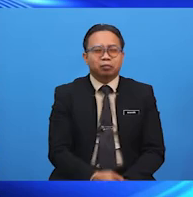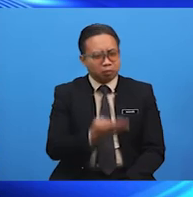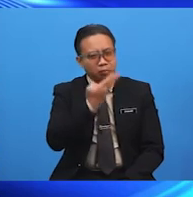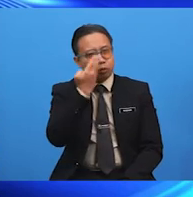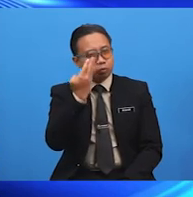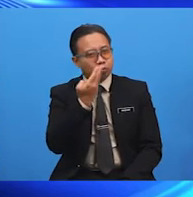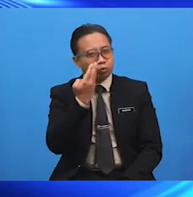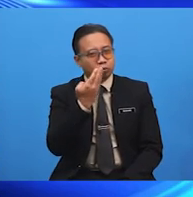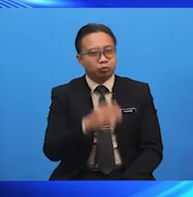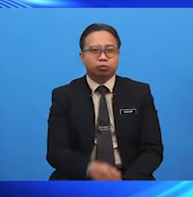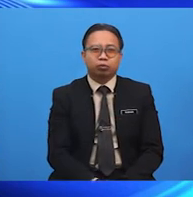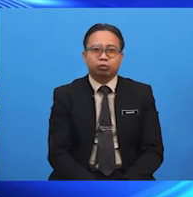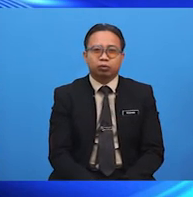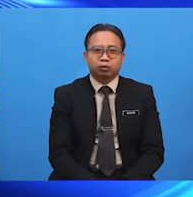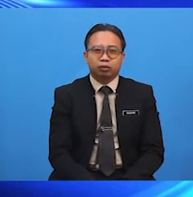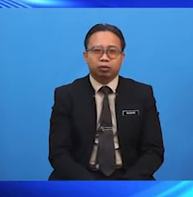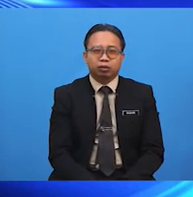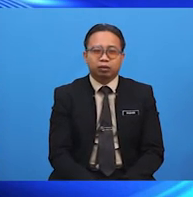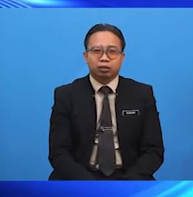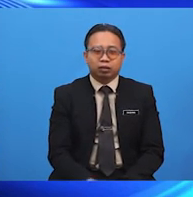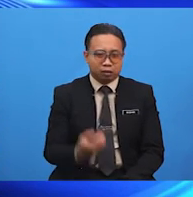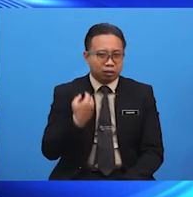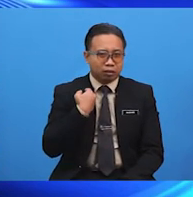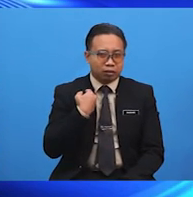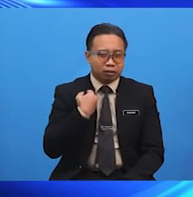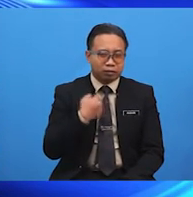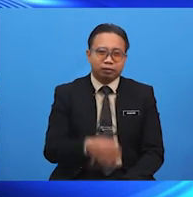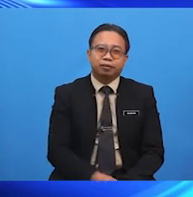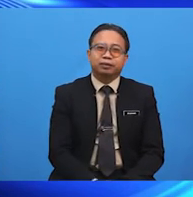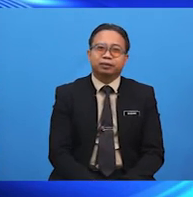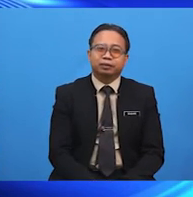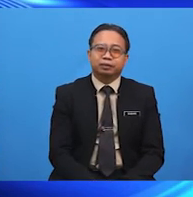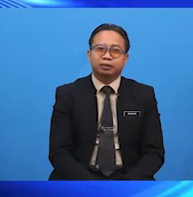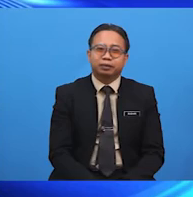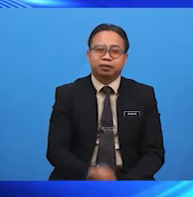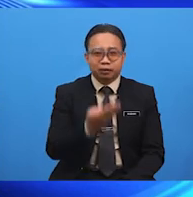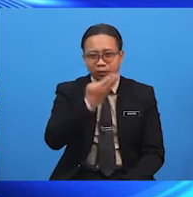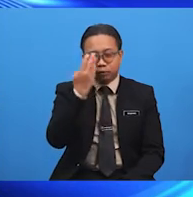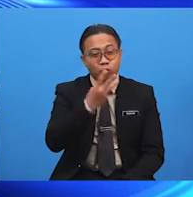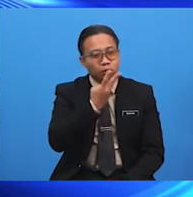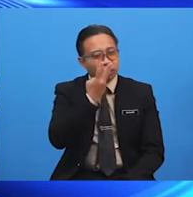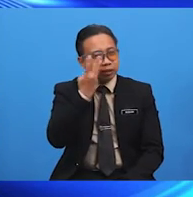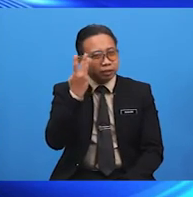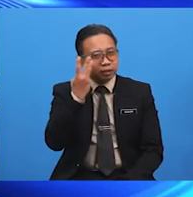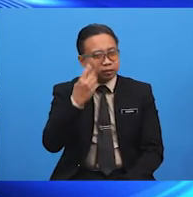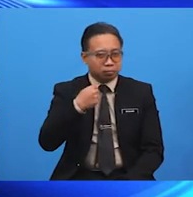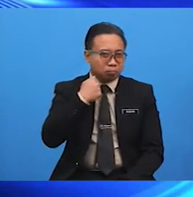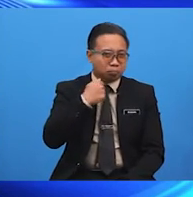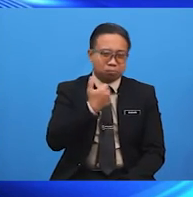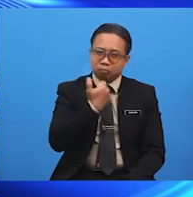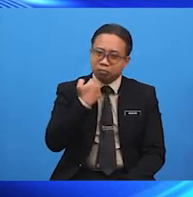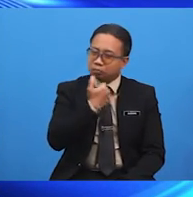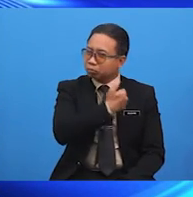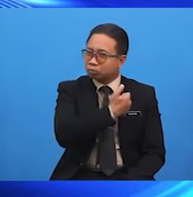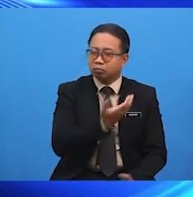tak? Saya rasa macam bau pisang goreng pun ada. Sekejap, awak bau pisang goreng ke? Bau perfume lah, Cikgu. Oh, awak pakai perfume bau minyak pisang goreng